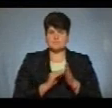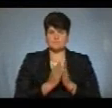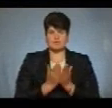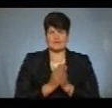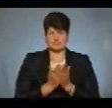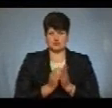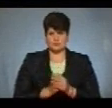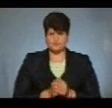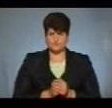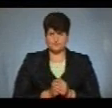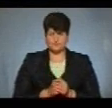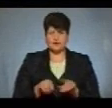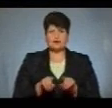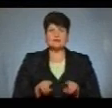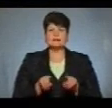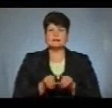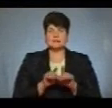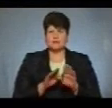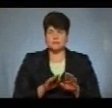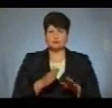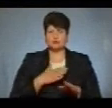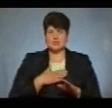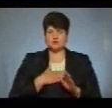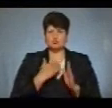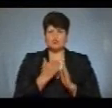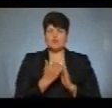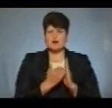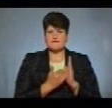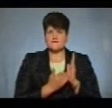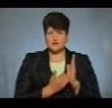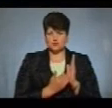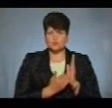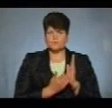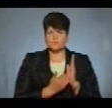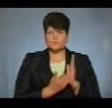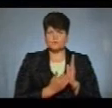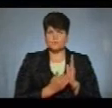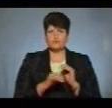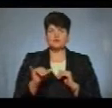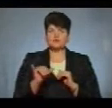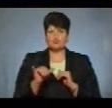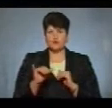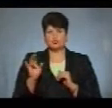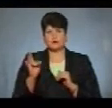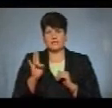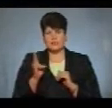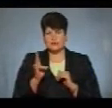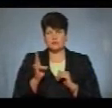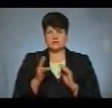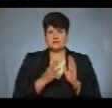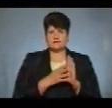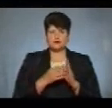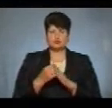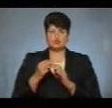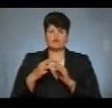паспорт-книжечку. Також по нашому графіку в суботу та неділю з 9